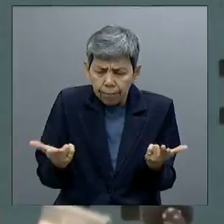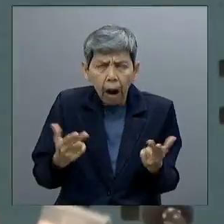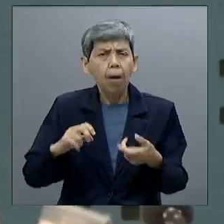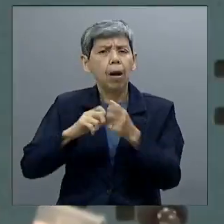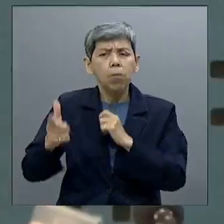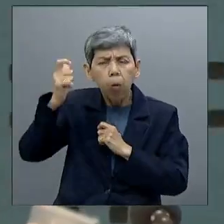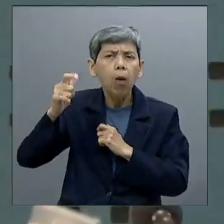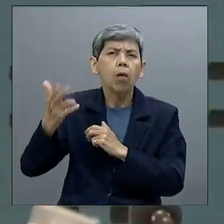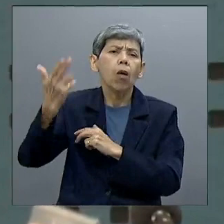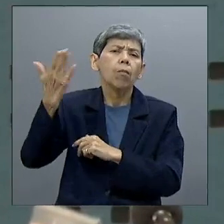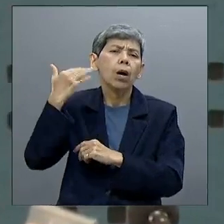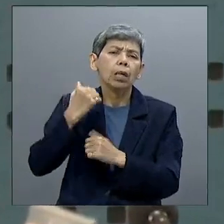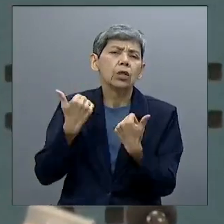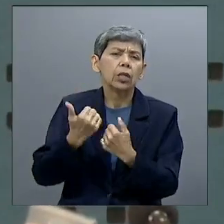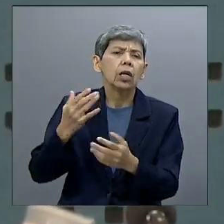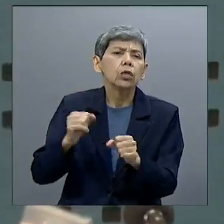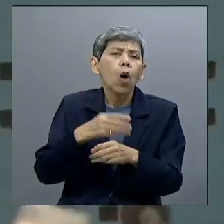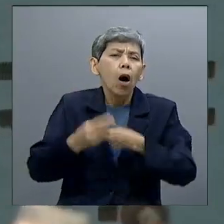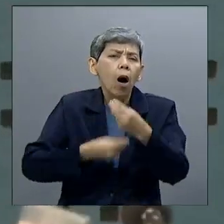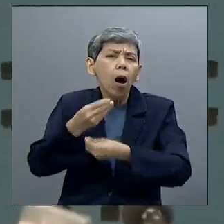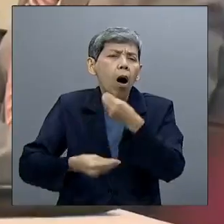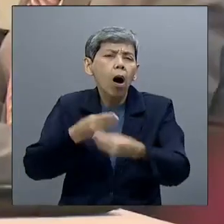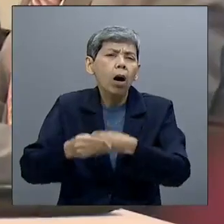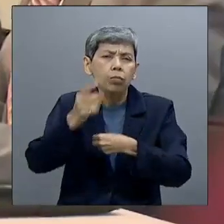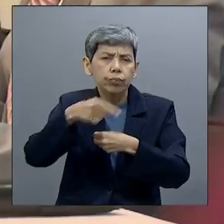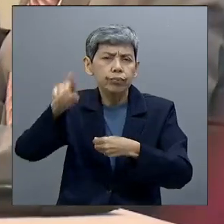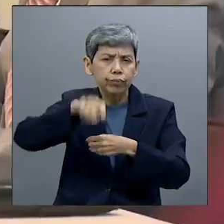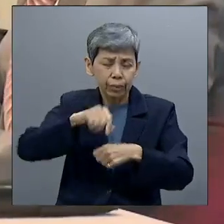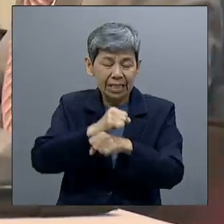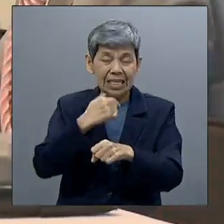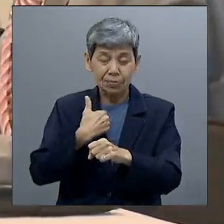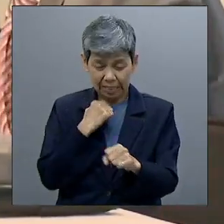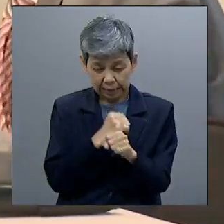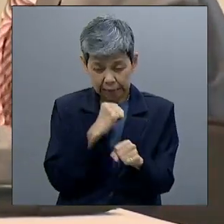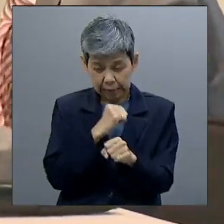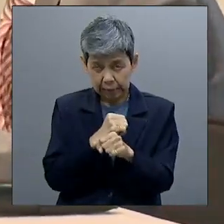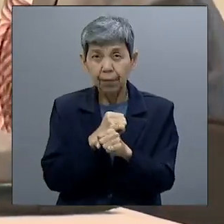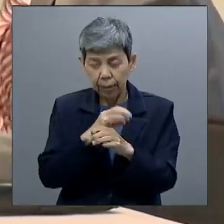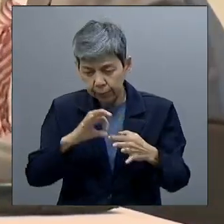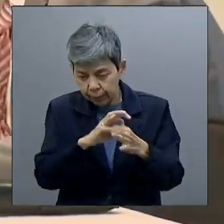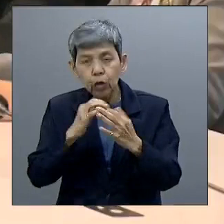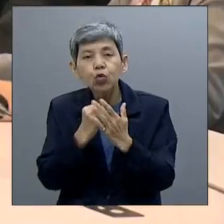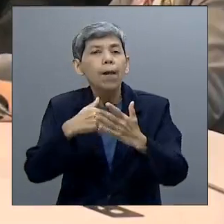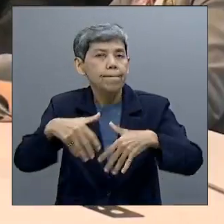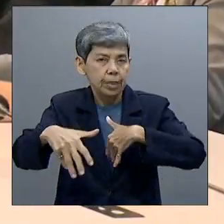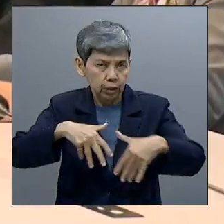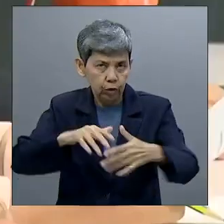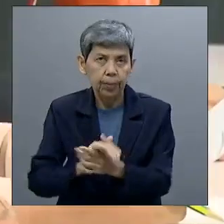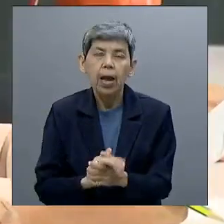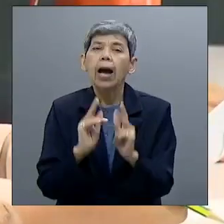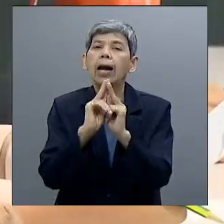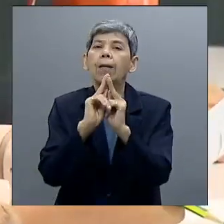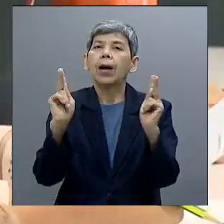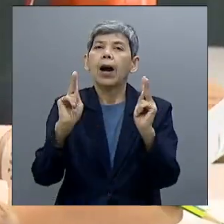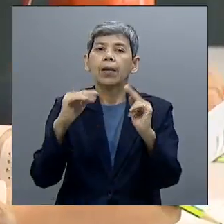ตุยิงนะคะที่พารากอนทั้งนี้ก็กล่าวย้ำเรื่องของการสลายขั้วและทำงานเพื่อประโยชน์ของประชาชนค่ะขณะที่กรรมาธิการ